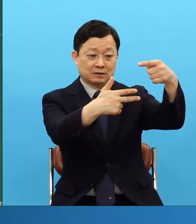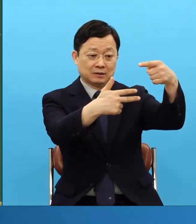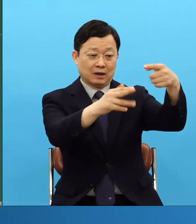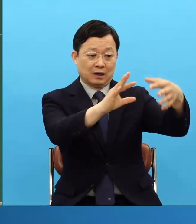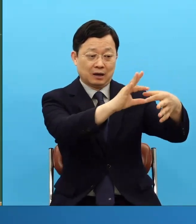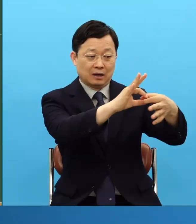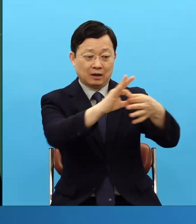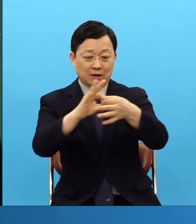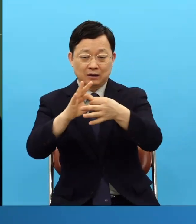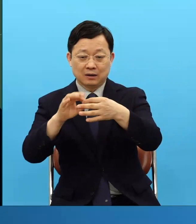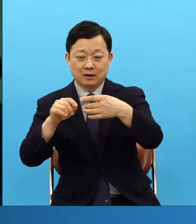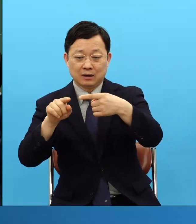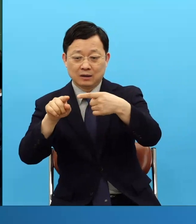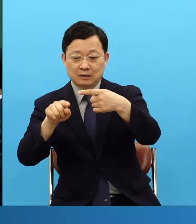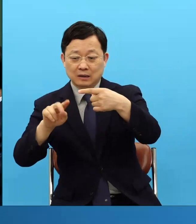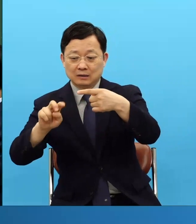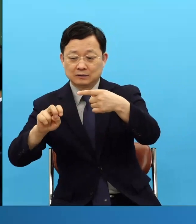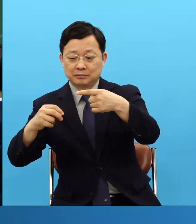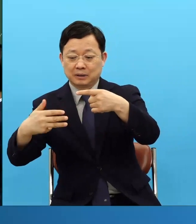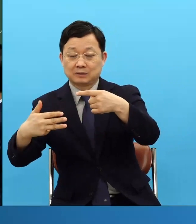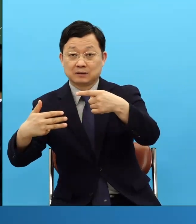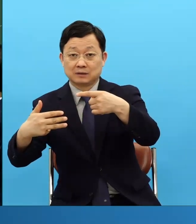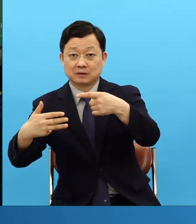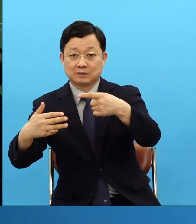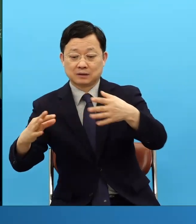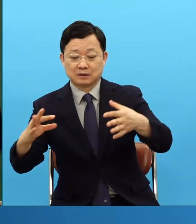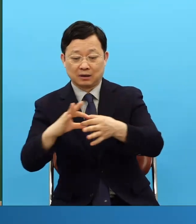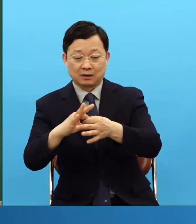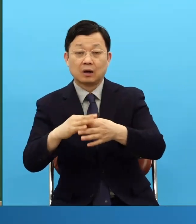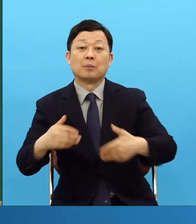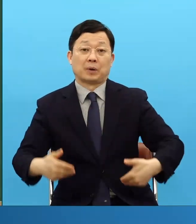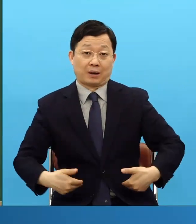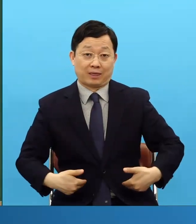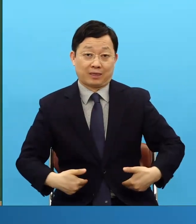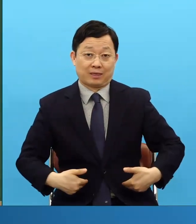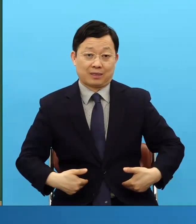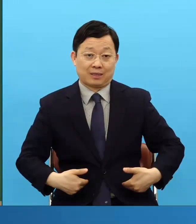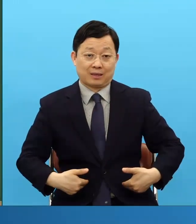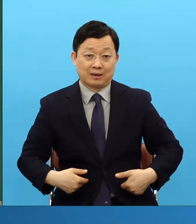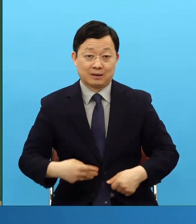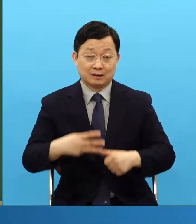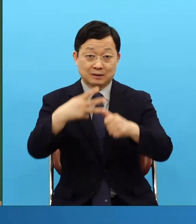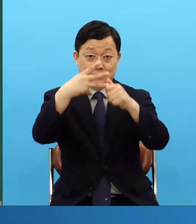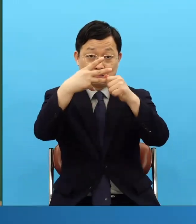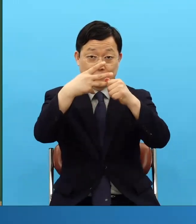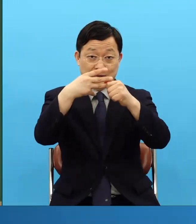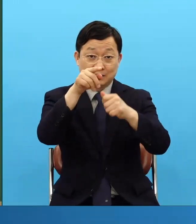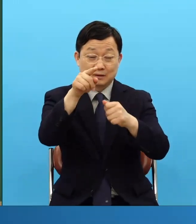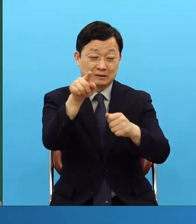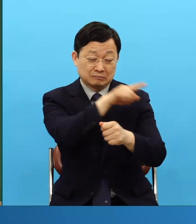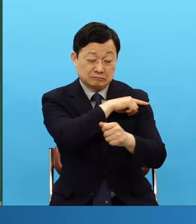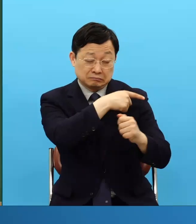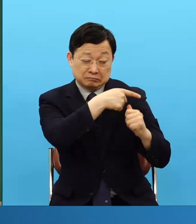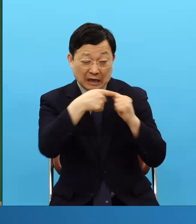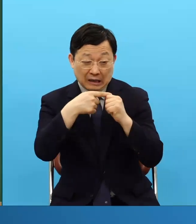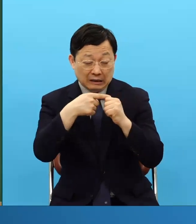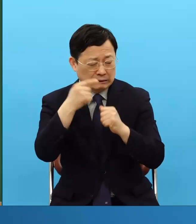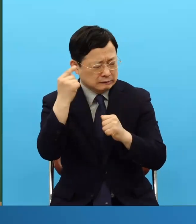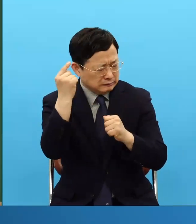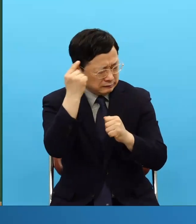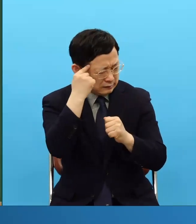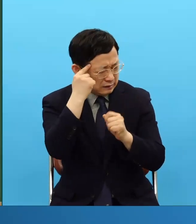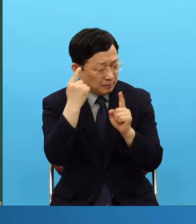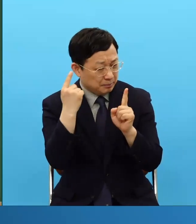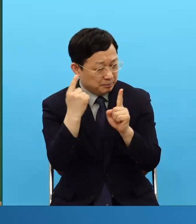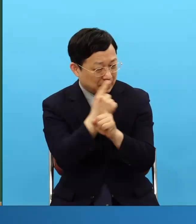that comes from number 1. 예. 우선순위를 바꾸지 않으면 반드시 이렇게 됩니다. And if you